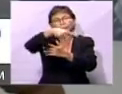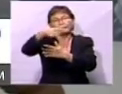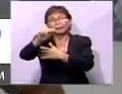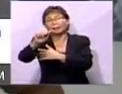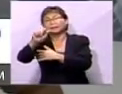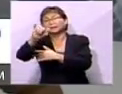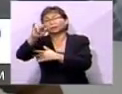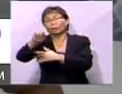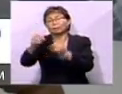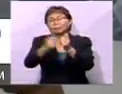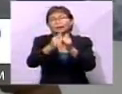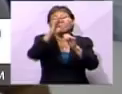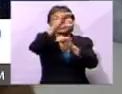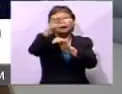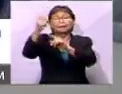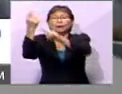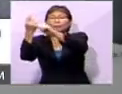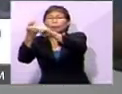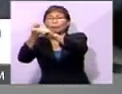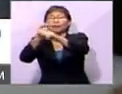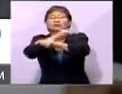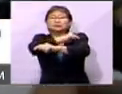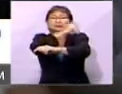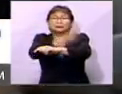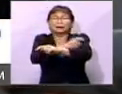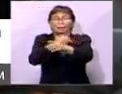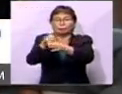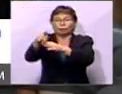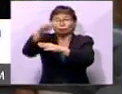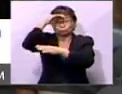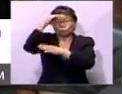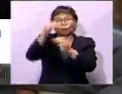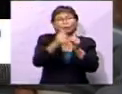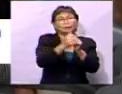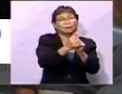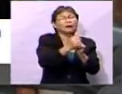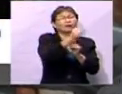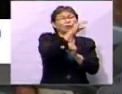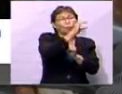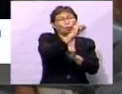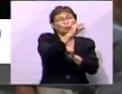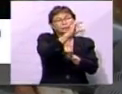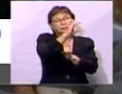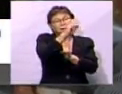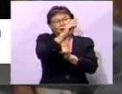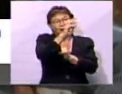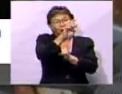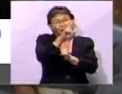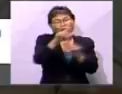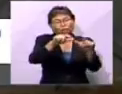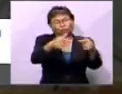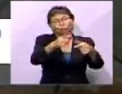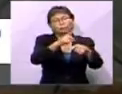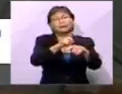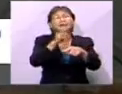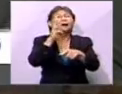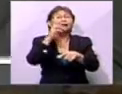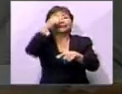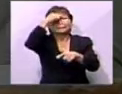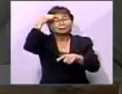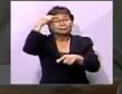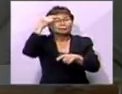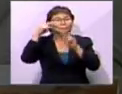1M antara Syarikat Pemaju Tenaga Profesional Johor dan OCR Group Berhad di Air Hitam. Ia disaksikan